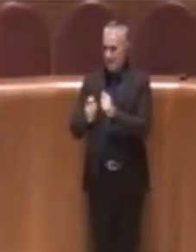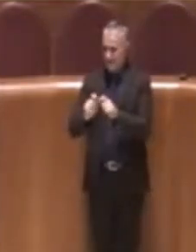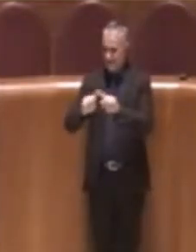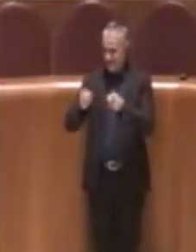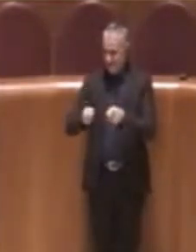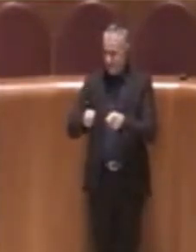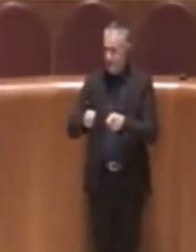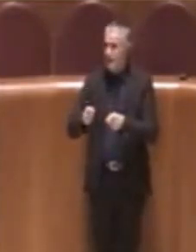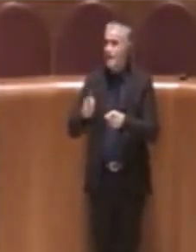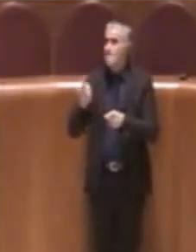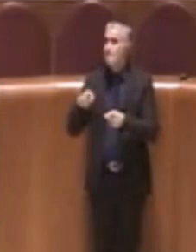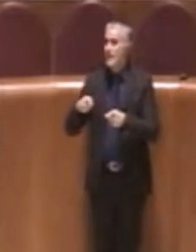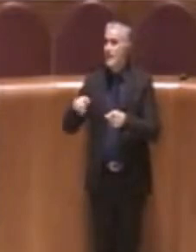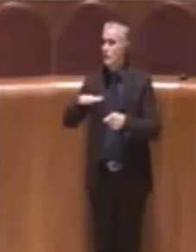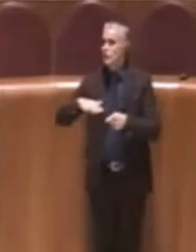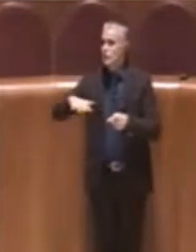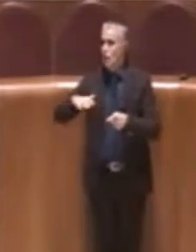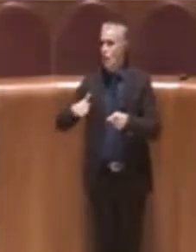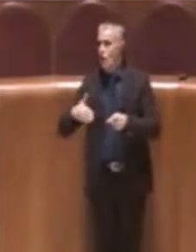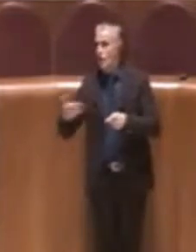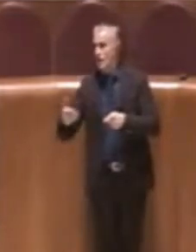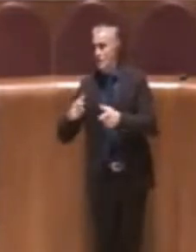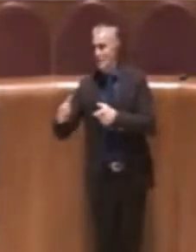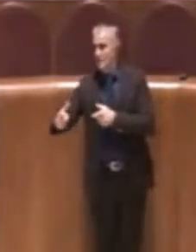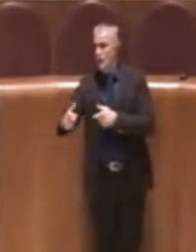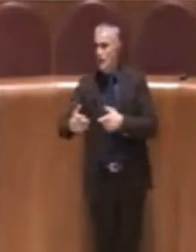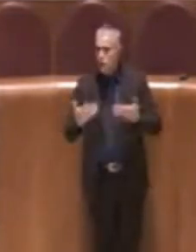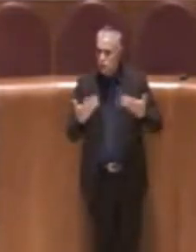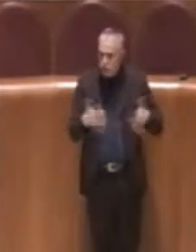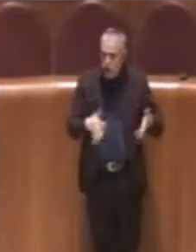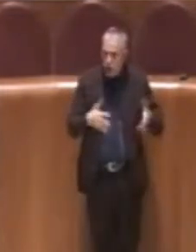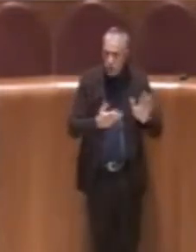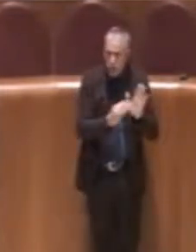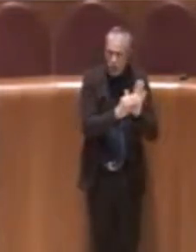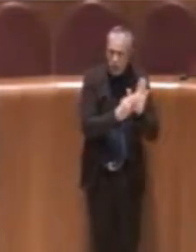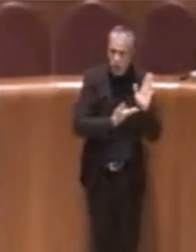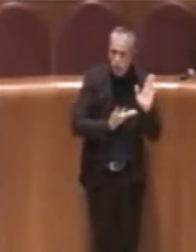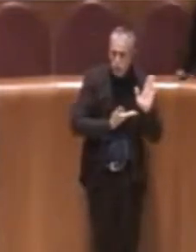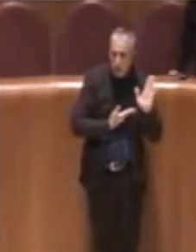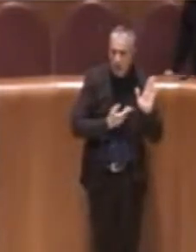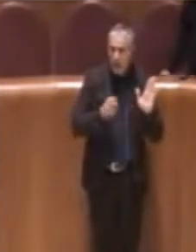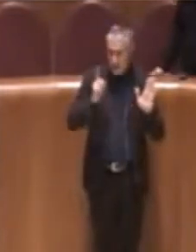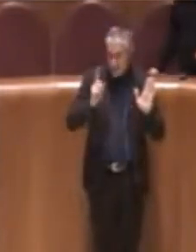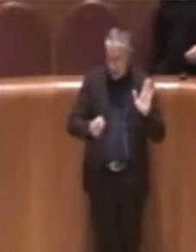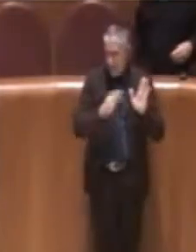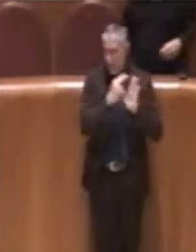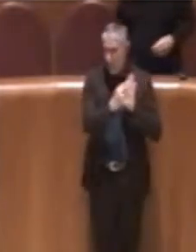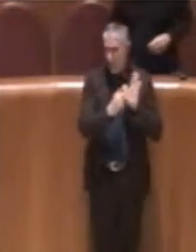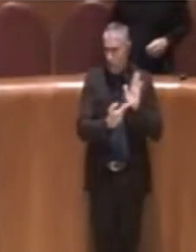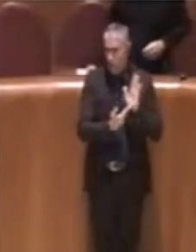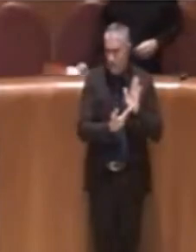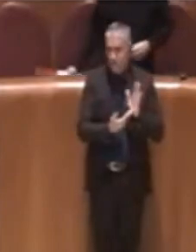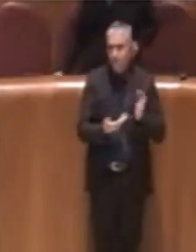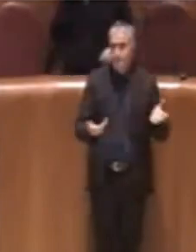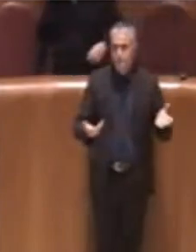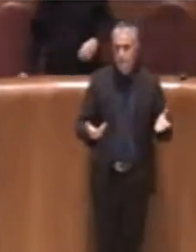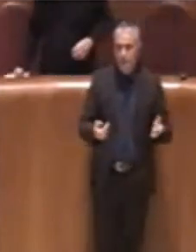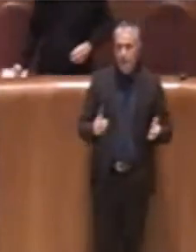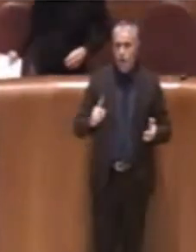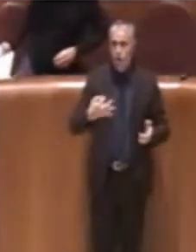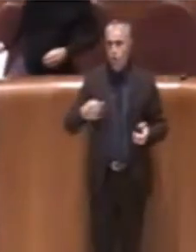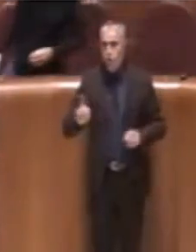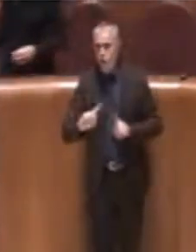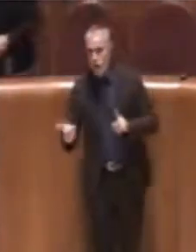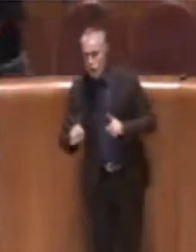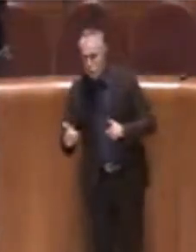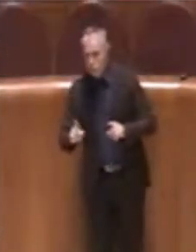già c'è, basta leggere. Ora, non voglio riandare sul tema dell'iniquità